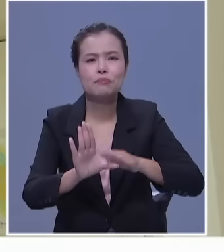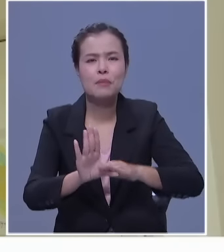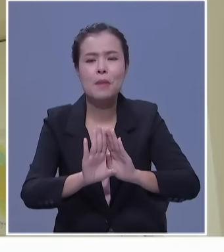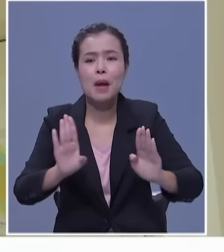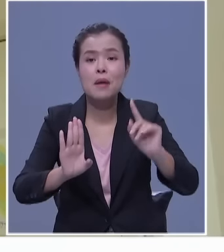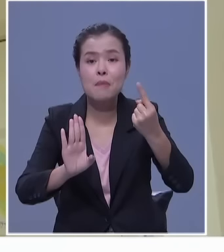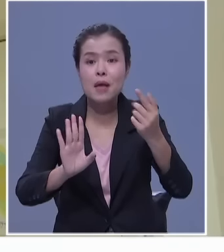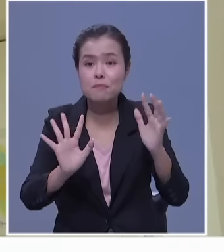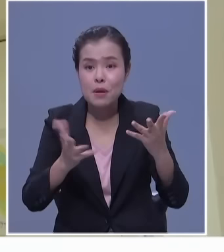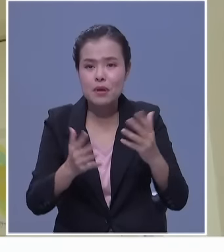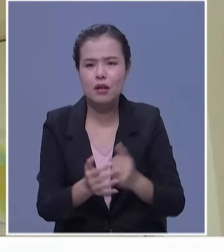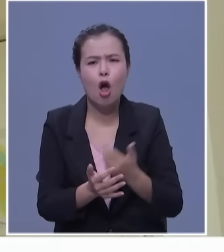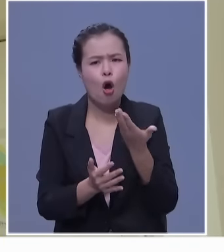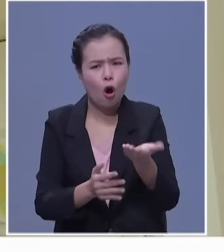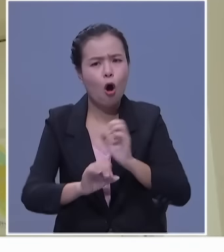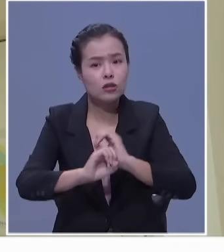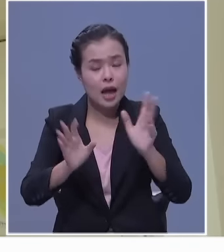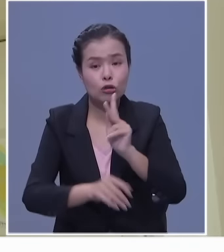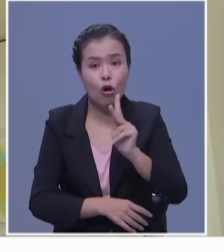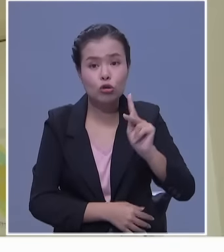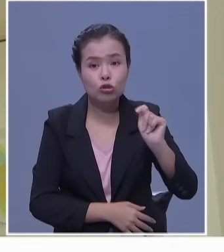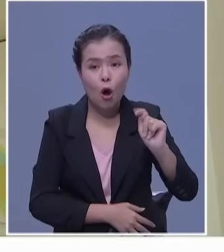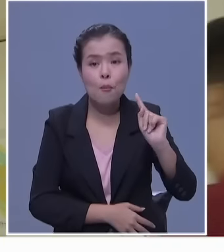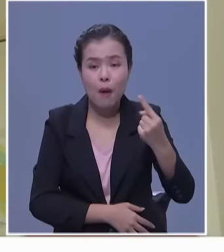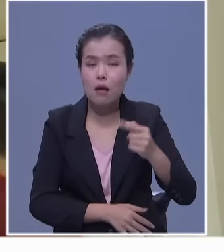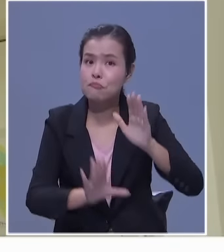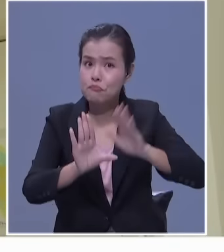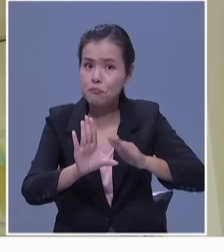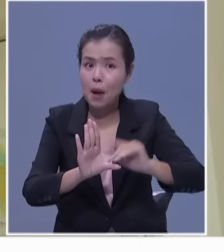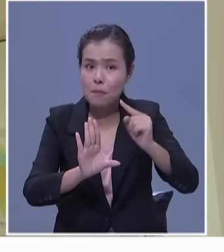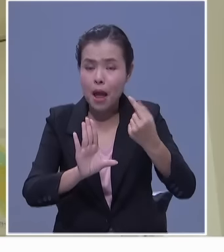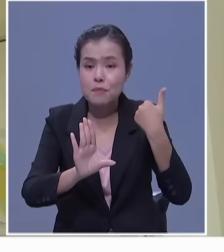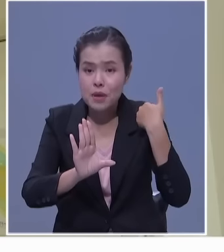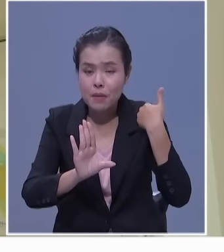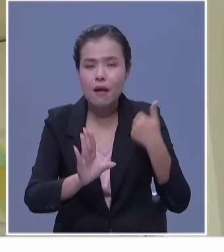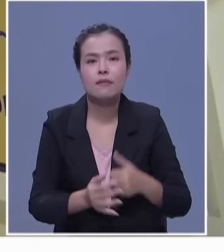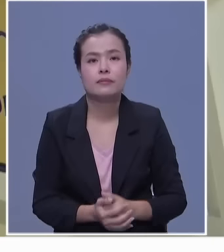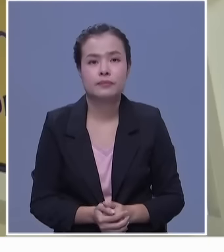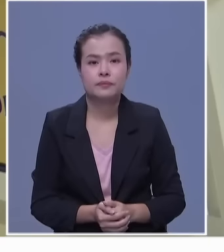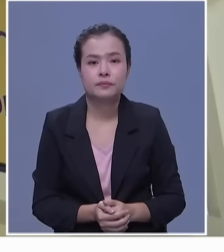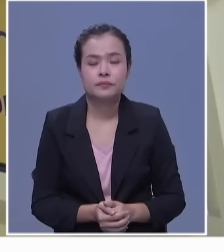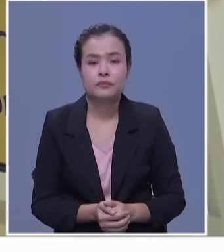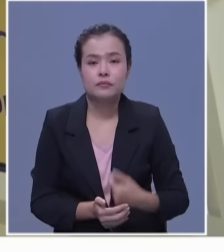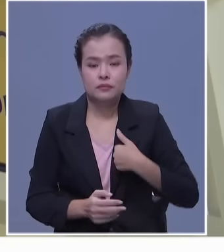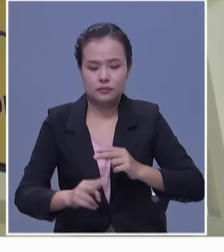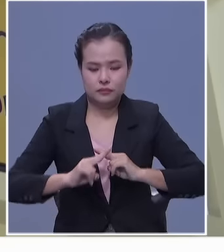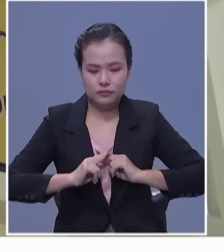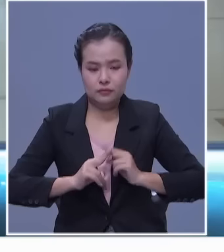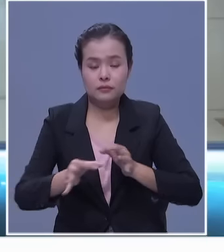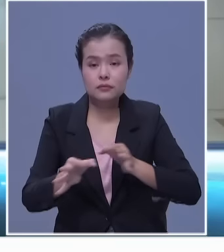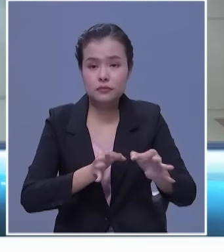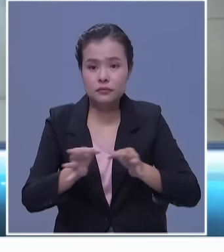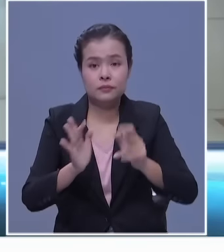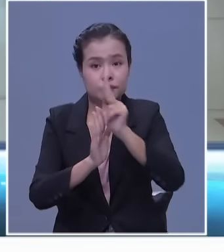ใหม่เรื่องนี้ต้องขอความชัดเจนจากกกตอีกครั้งว่าจะเปิดรับสมัครใหม่หรือไม่นะครับซึ่งจากการที่ตนเองไปปรึกษาฝ่ายกฎ